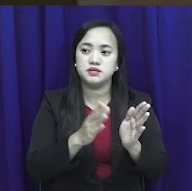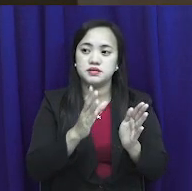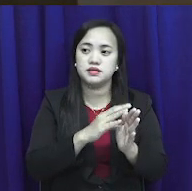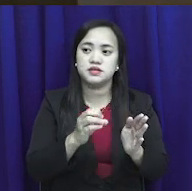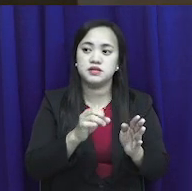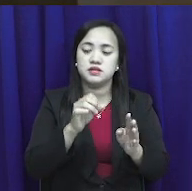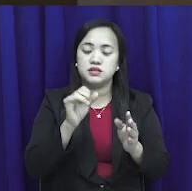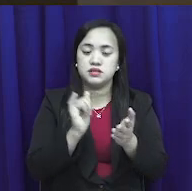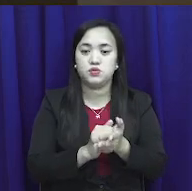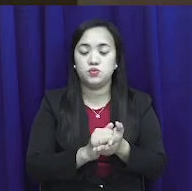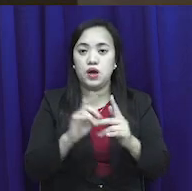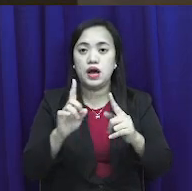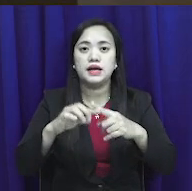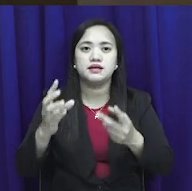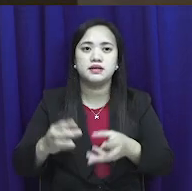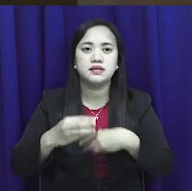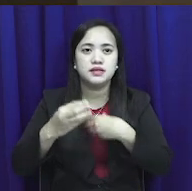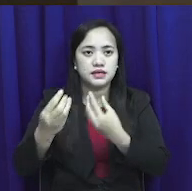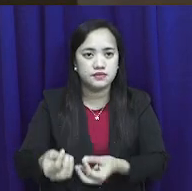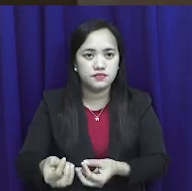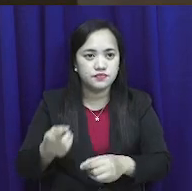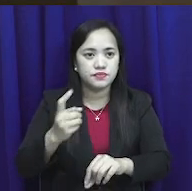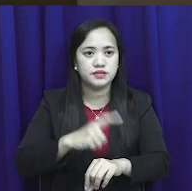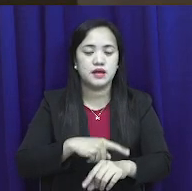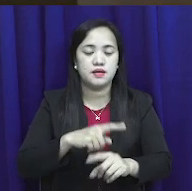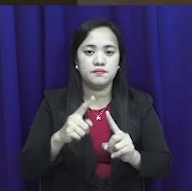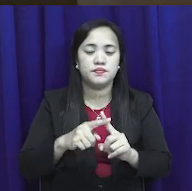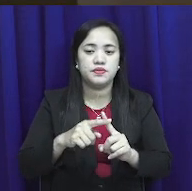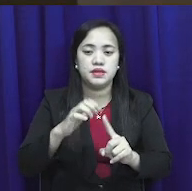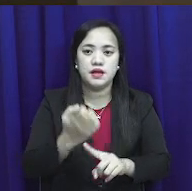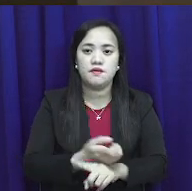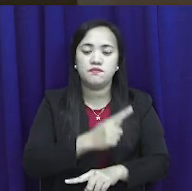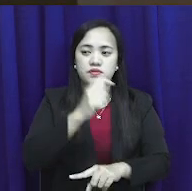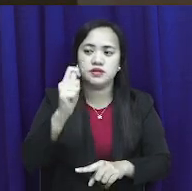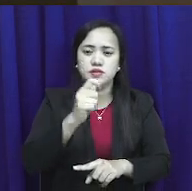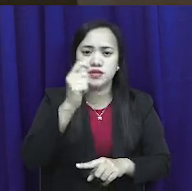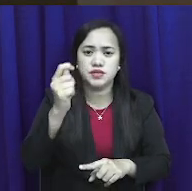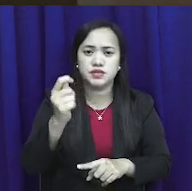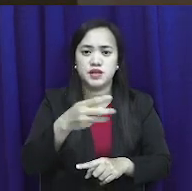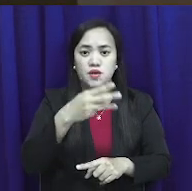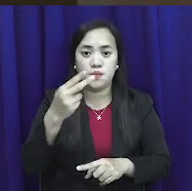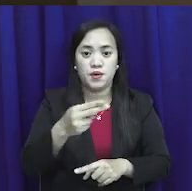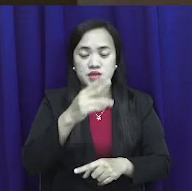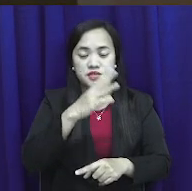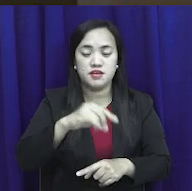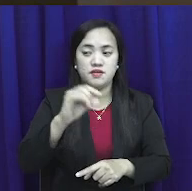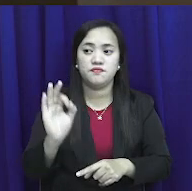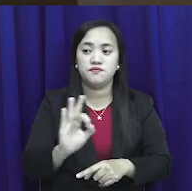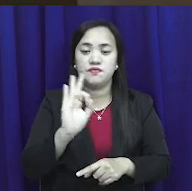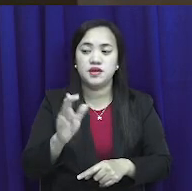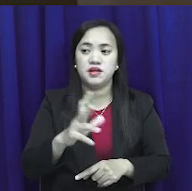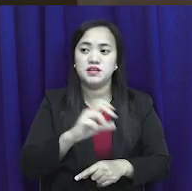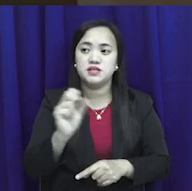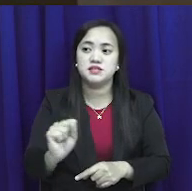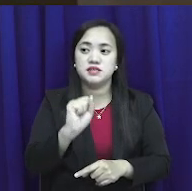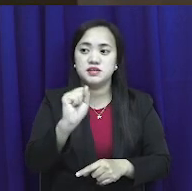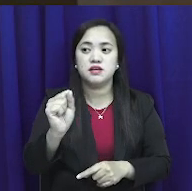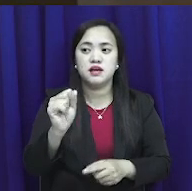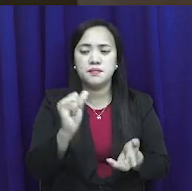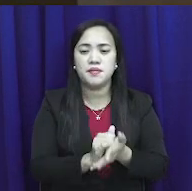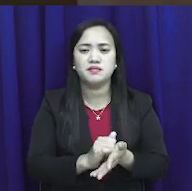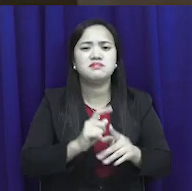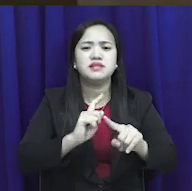Thursday Friday and Saturday pero hindi pa rin ako masaya Sabi ko hinahanap ko talaga yung